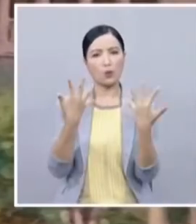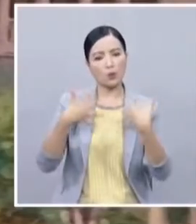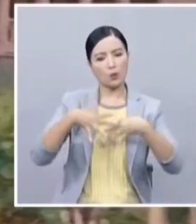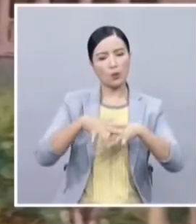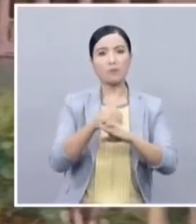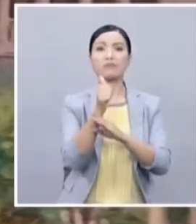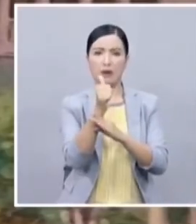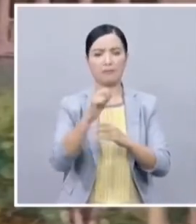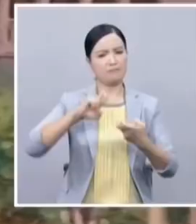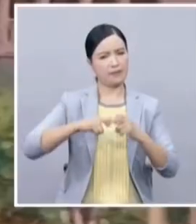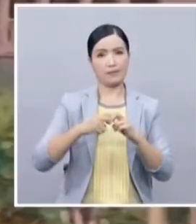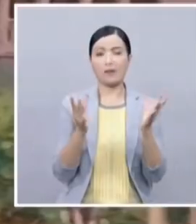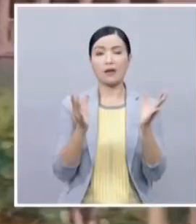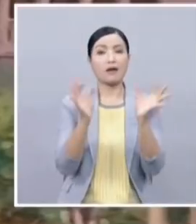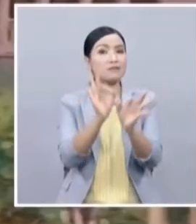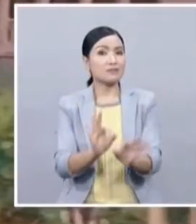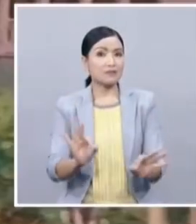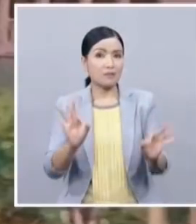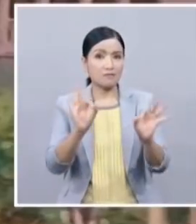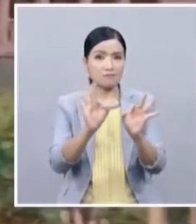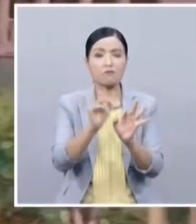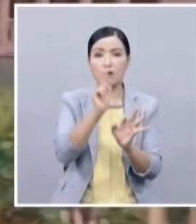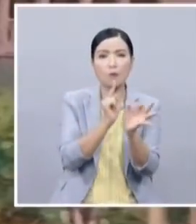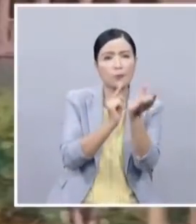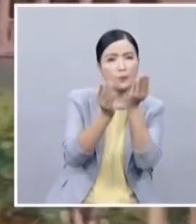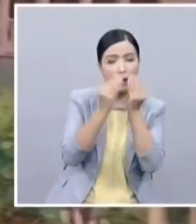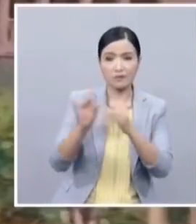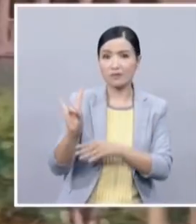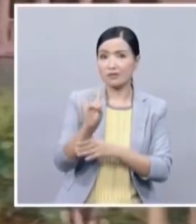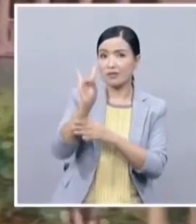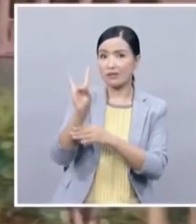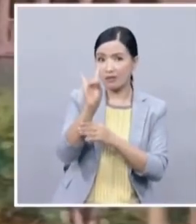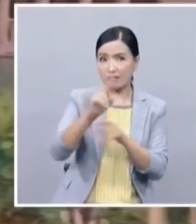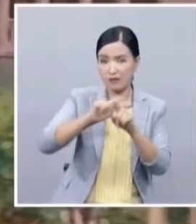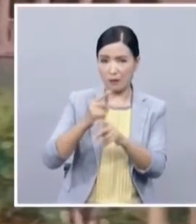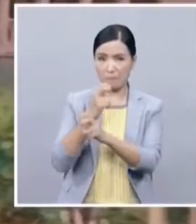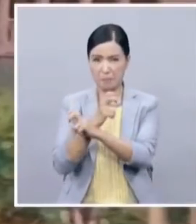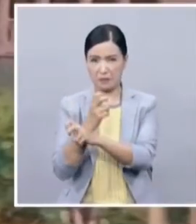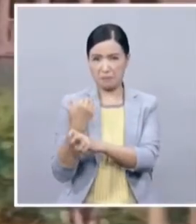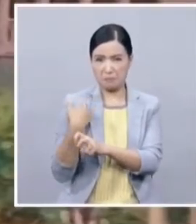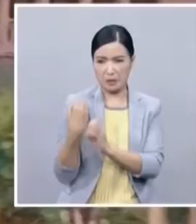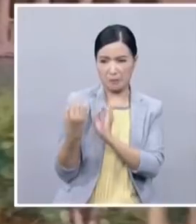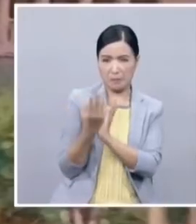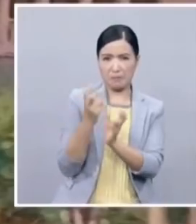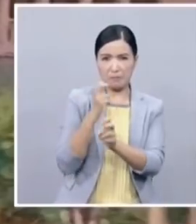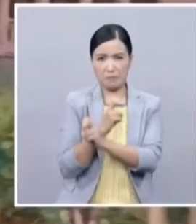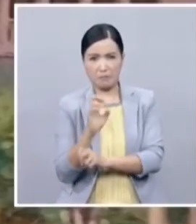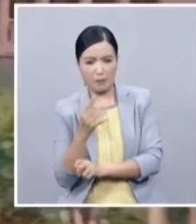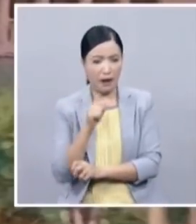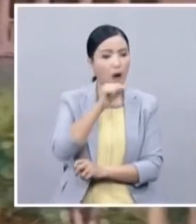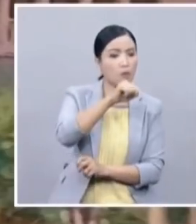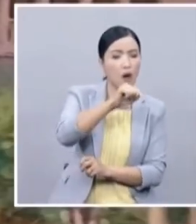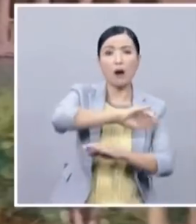ไม่เป็นอุปสรรคต่อกันนะครับแล้วศึกษาด้วยนะครับเกี่ยวกับสัตว์ต่างๆที่มีพิษไม่มีพิษต่างๆที่อยู่ในพื้นที่ป่าเข